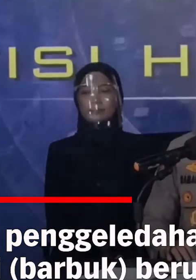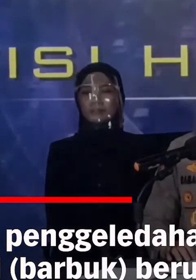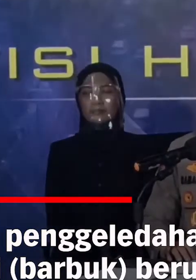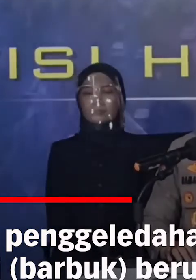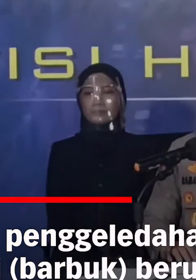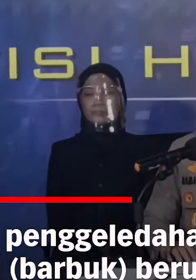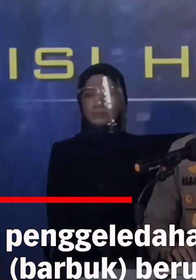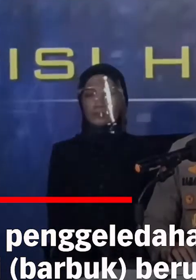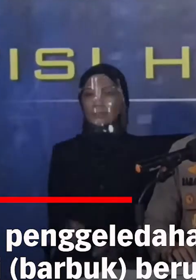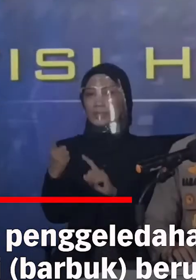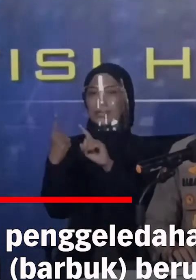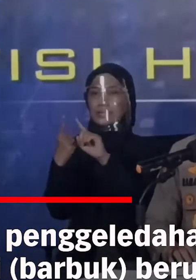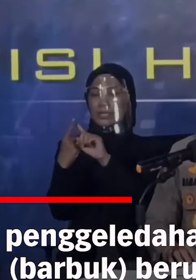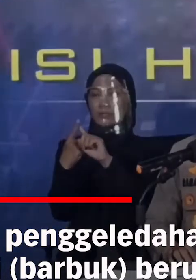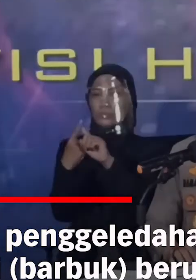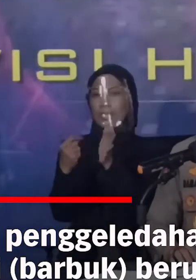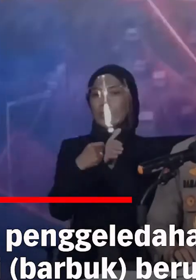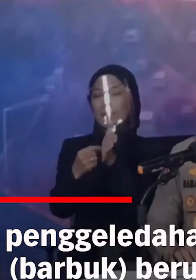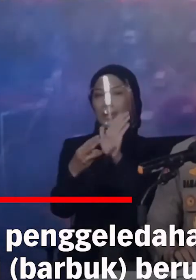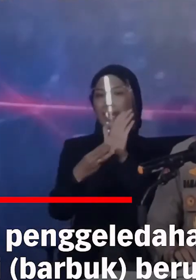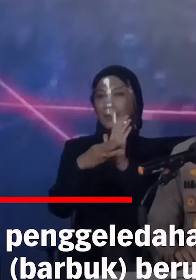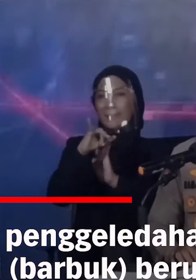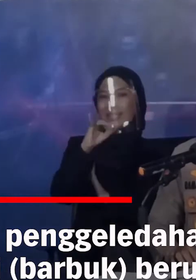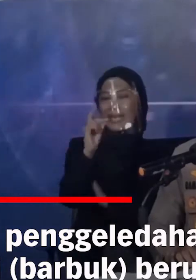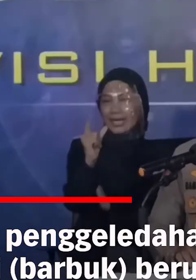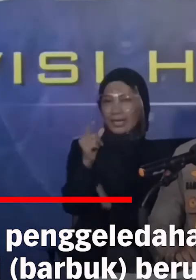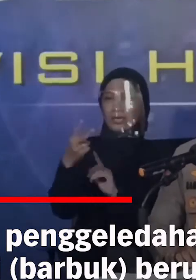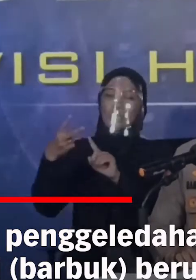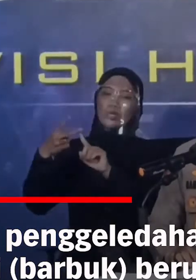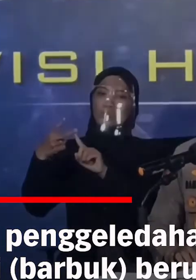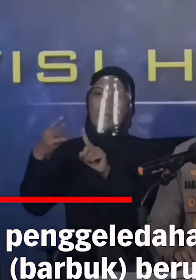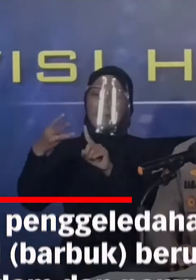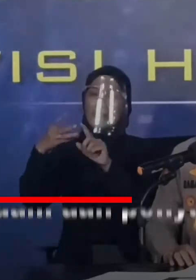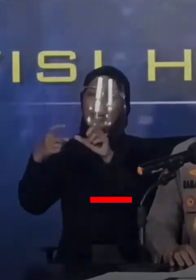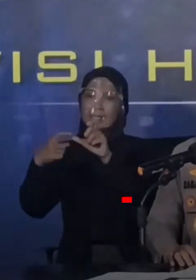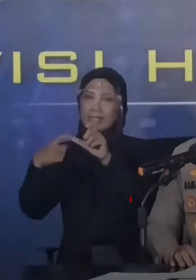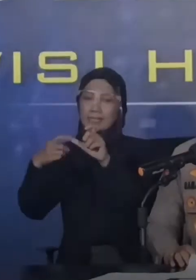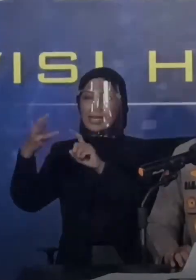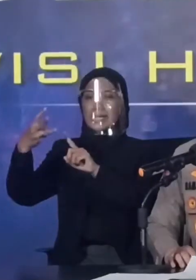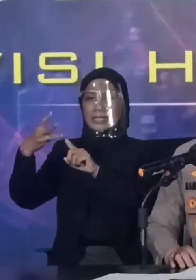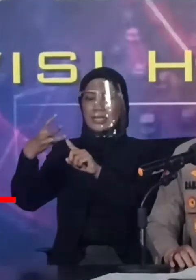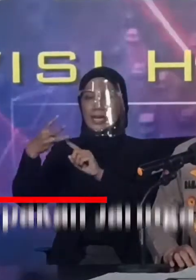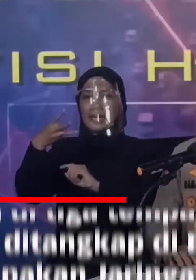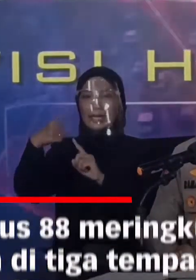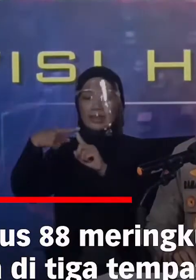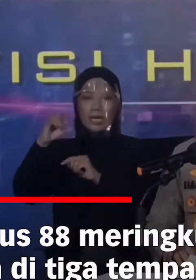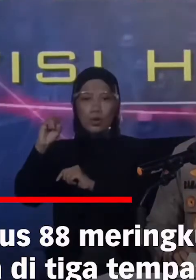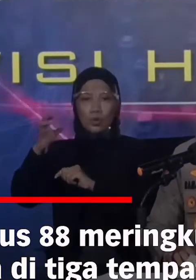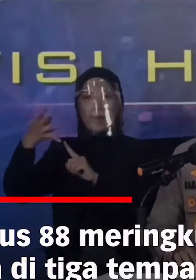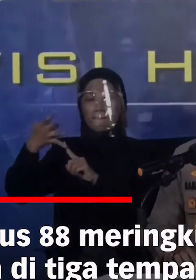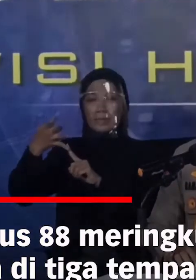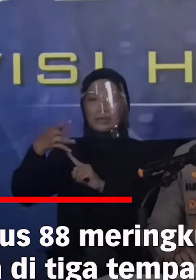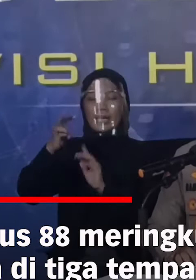24 orang tersebut, 1 MIR, 2 BSS, 3 ETO,